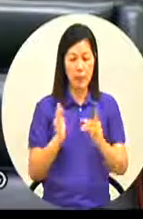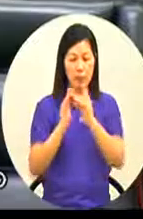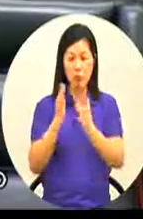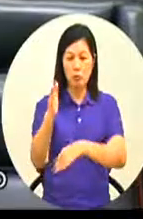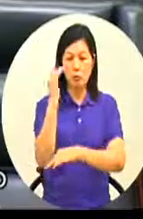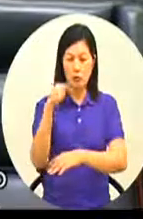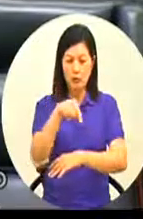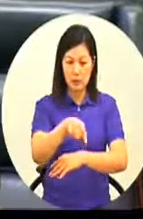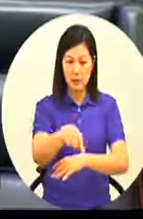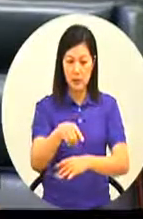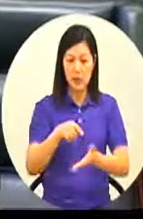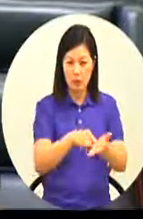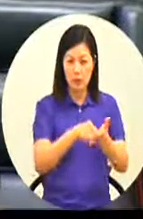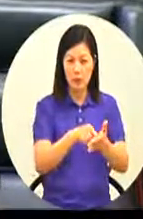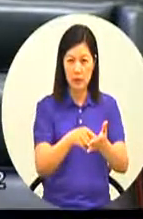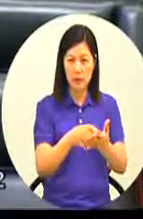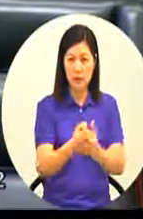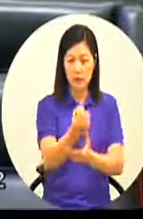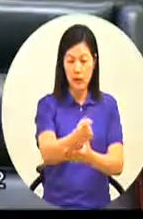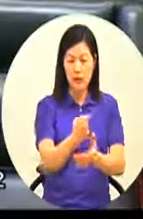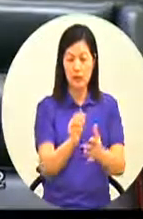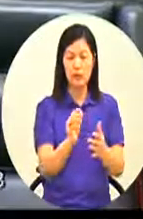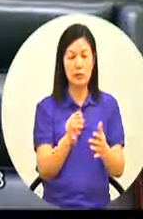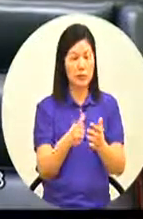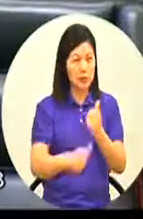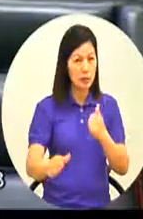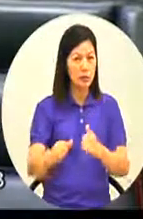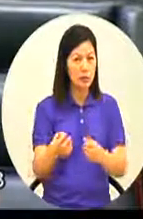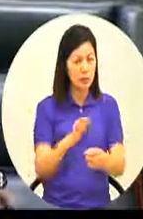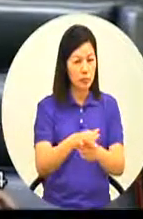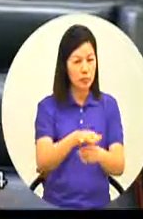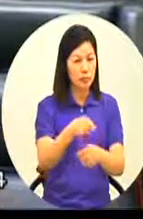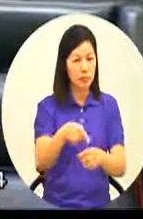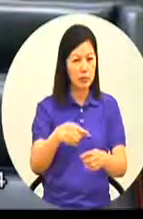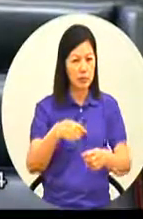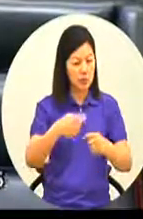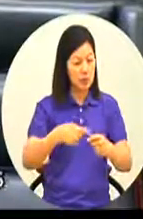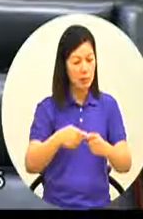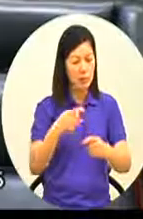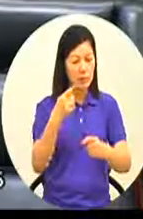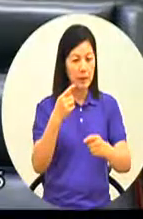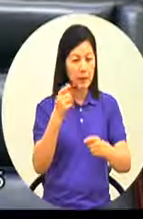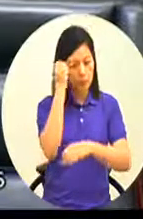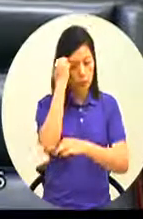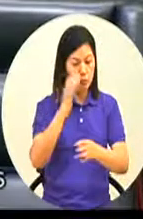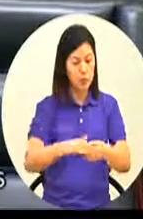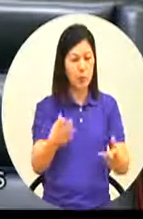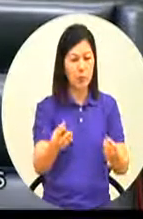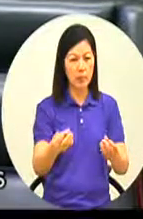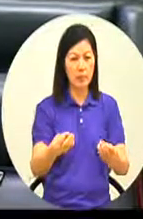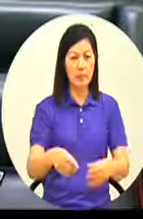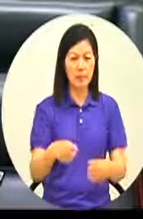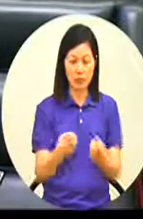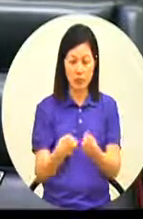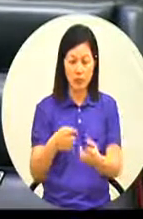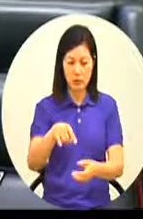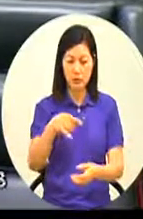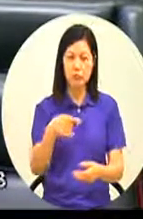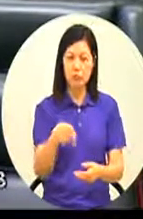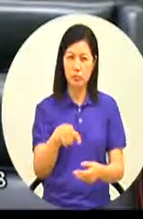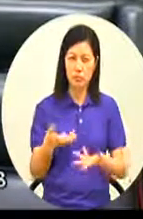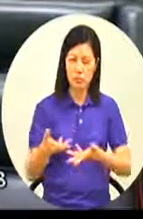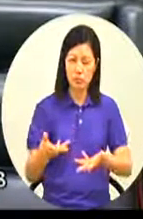势。哦，这是不是有这种个案？我拜托局长是在爱来研议一套，让百姓非常